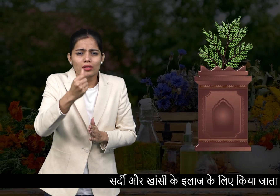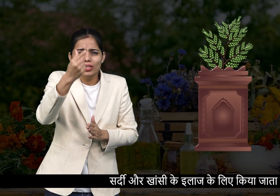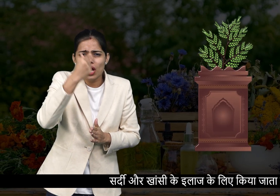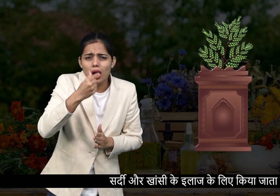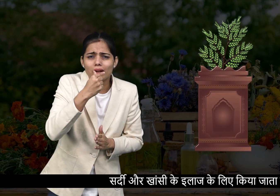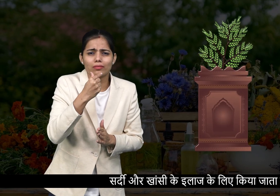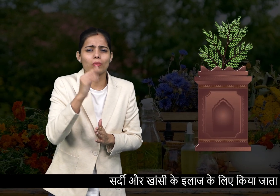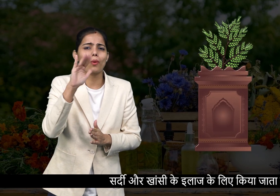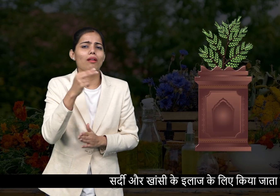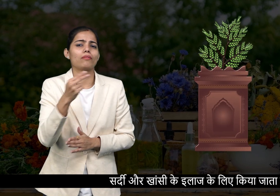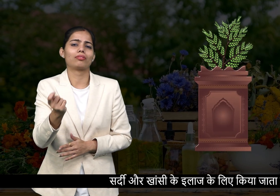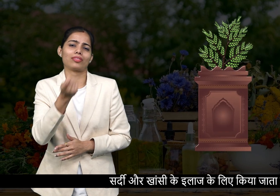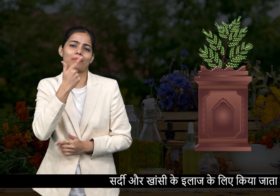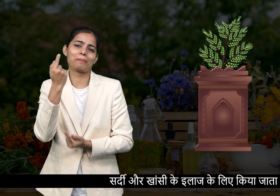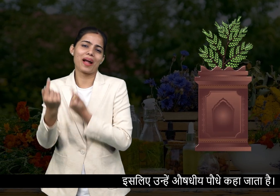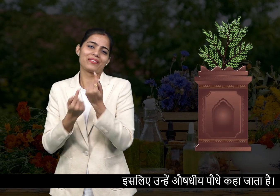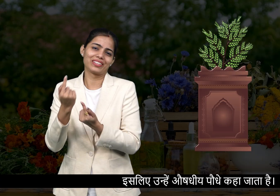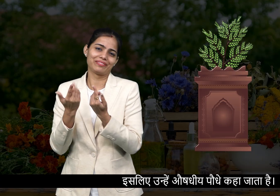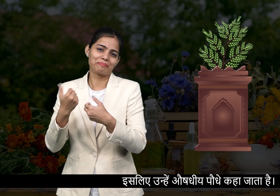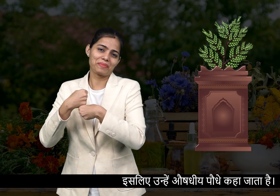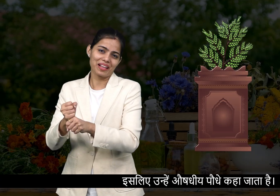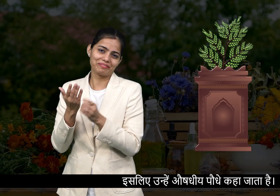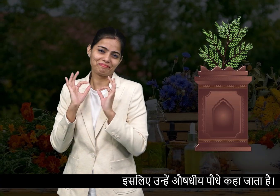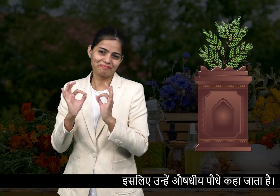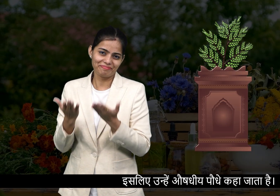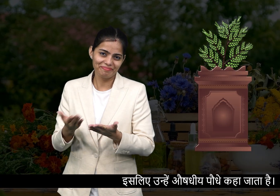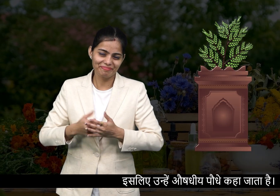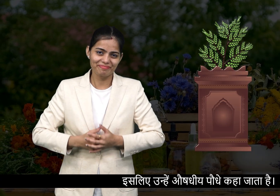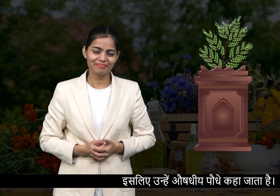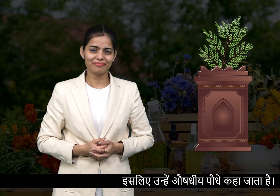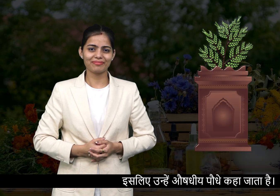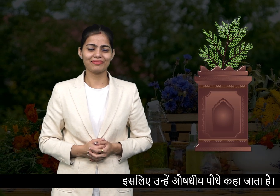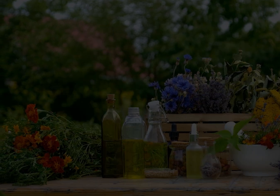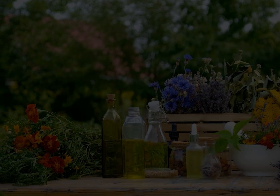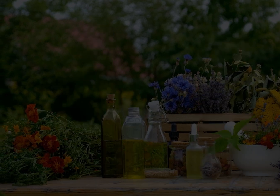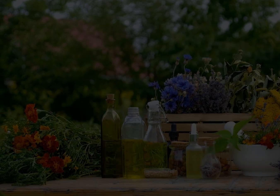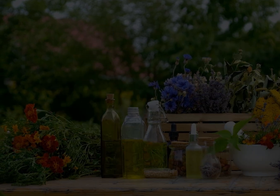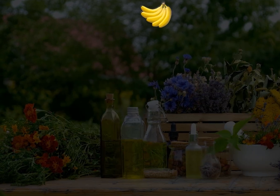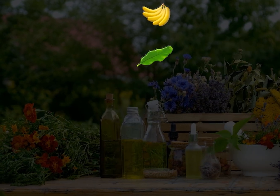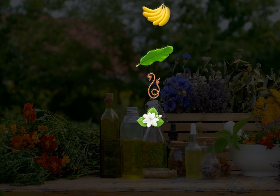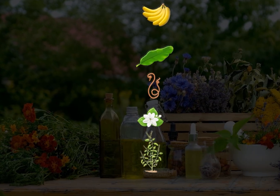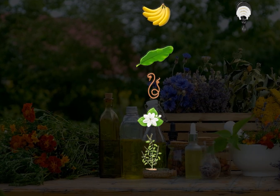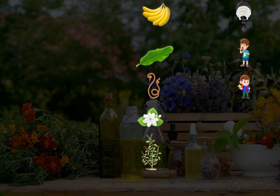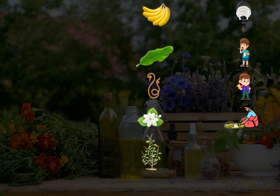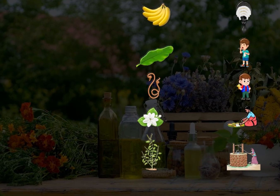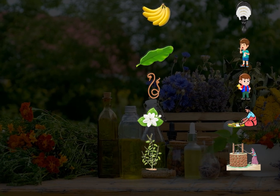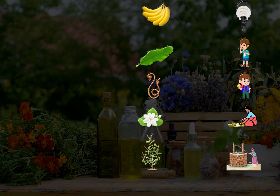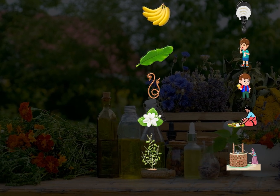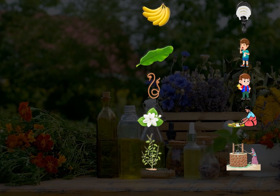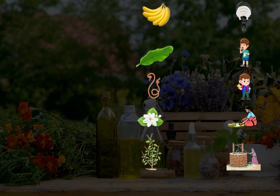और खांसी के इलाज के लिए किया जाता है, इसीलिए उन्हें औषधीय पौधे कहा जाता है।